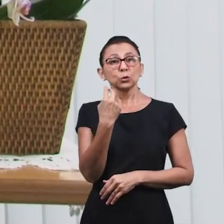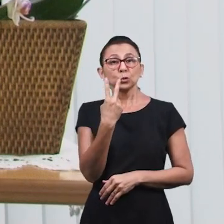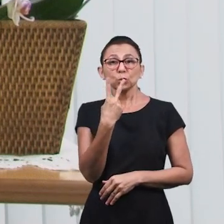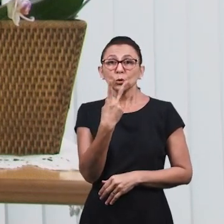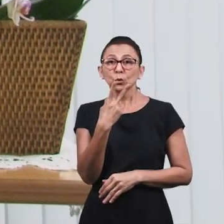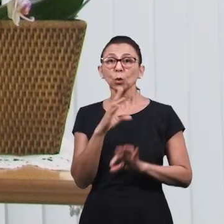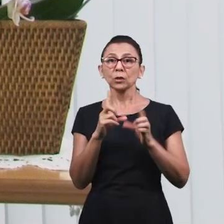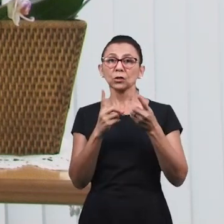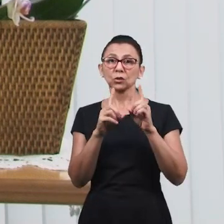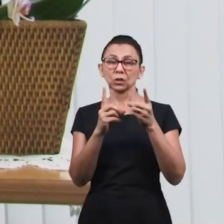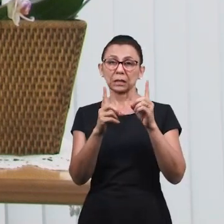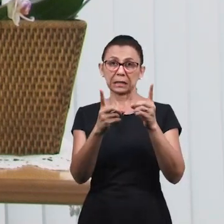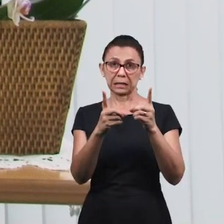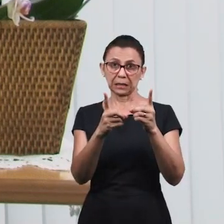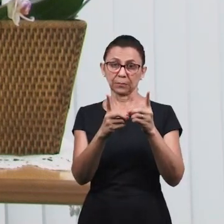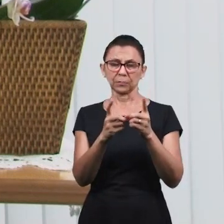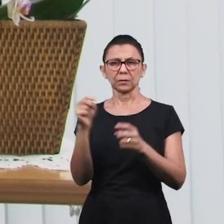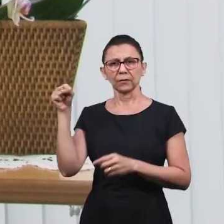dans ce texte,